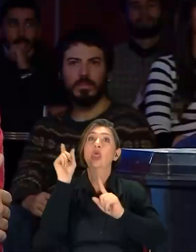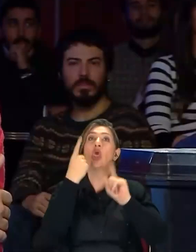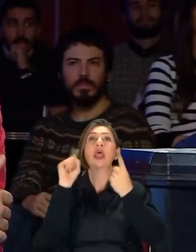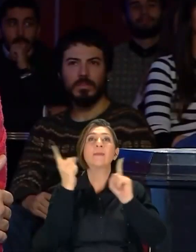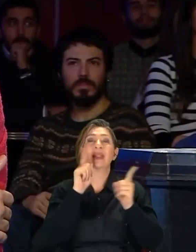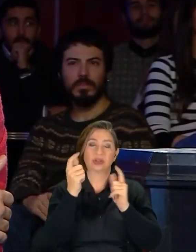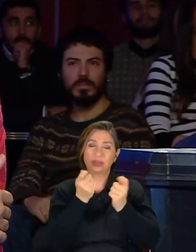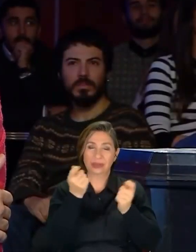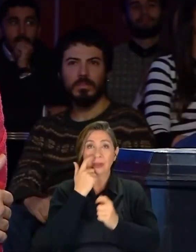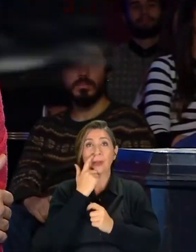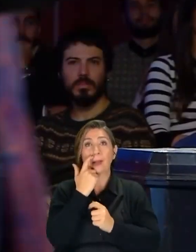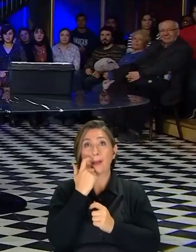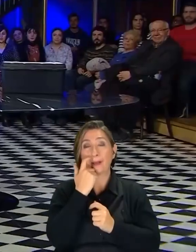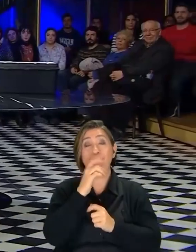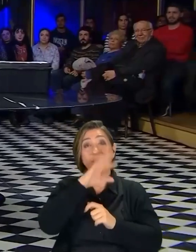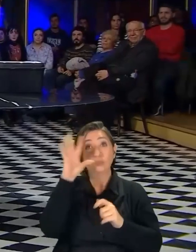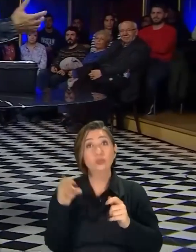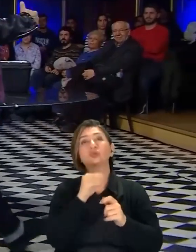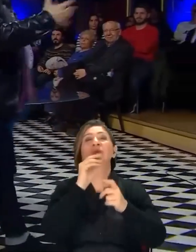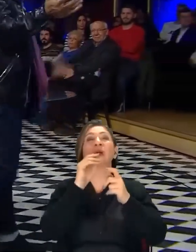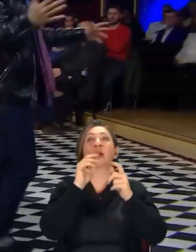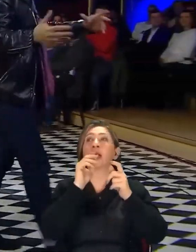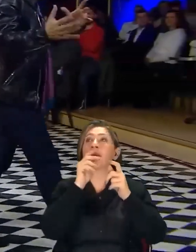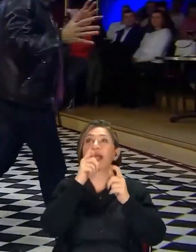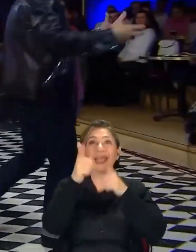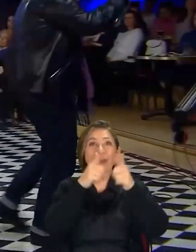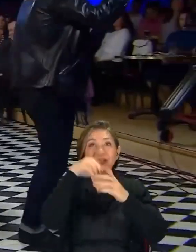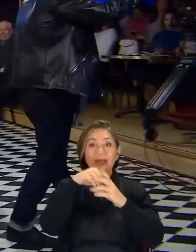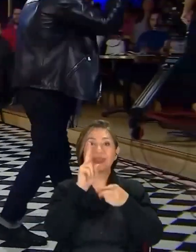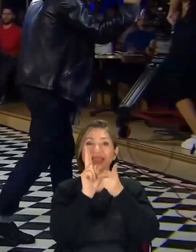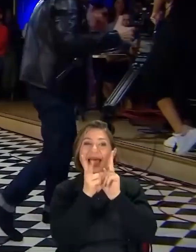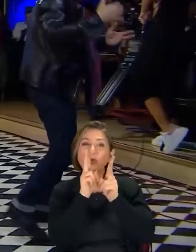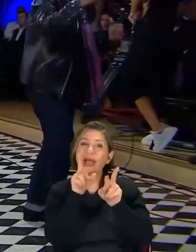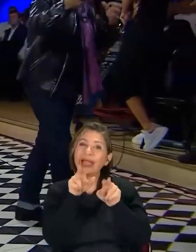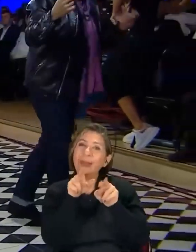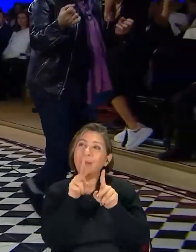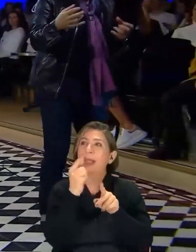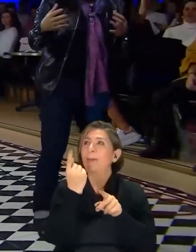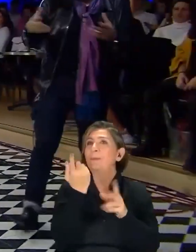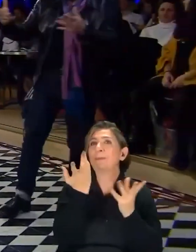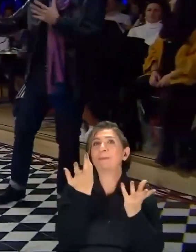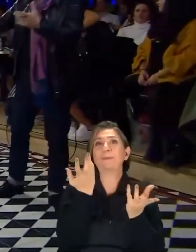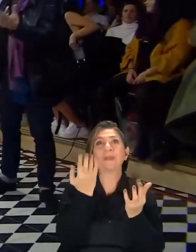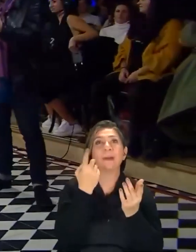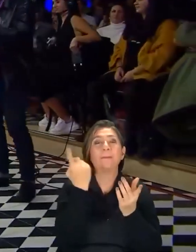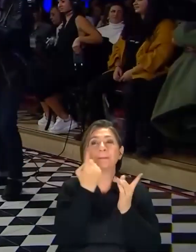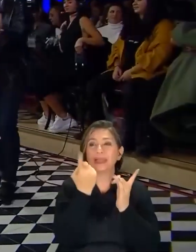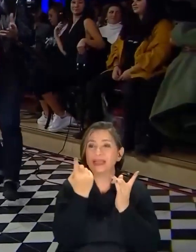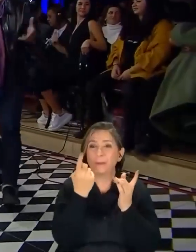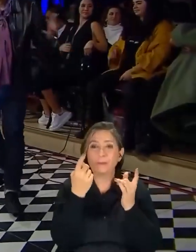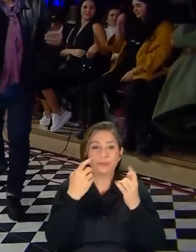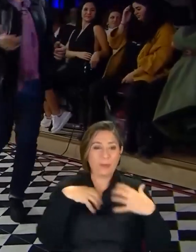çalıştım mutlaka bütün kliplerinde tiyatral bir taraf var bir bir o bir tiyatro bir acting